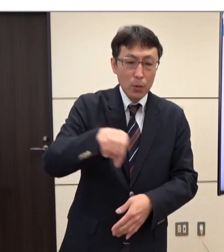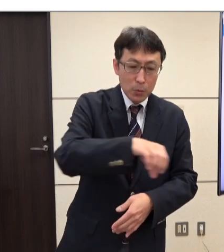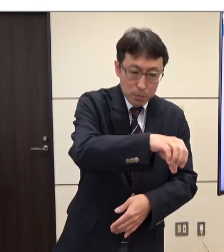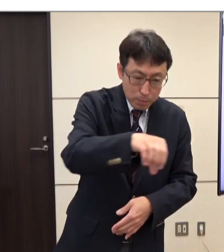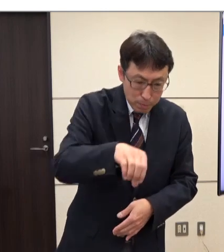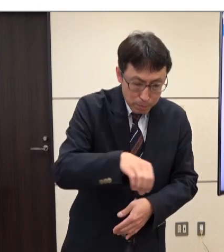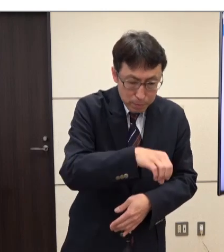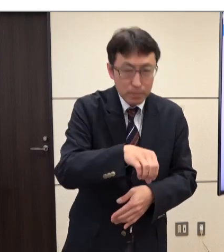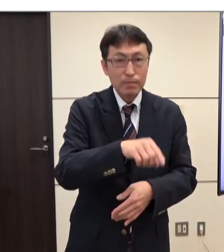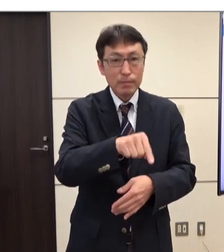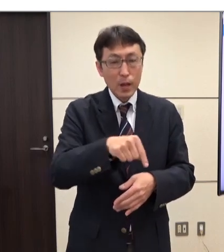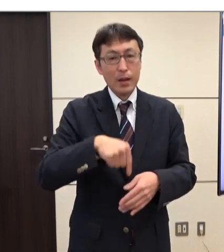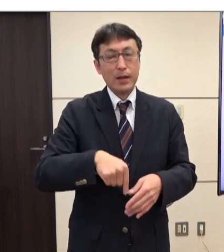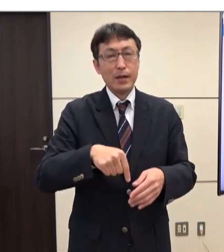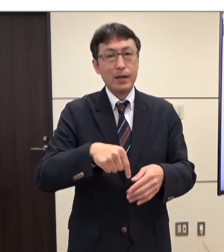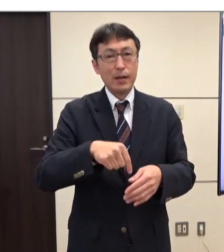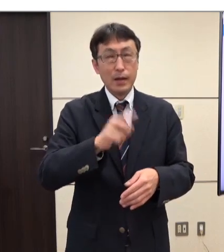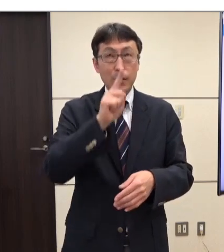けてお出しをいたします。